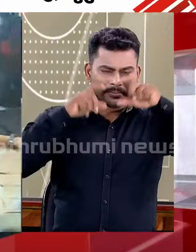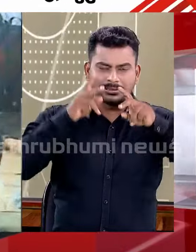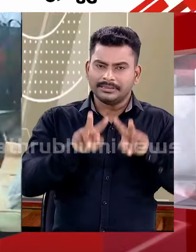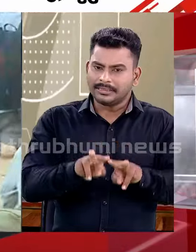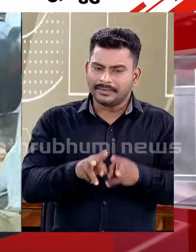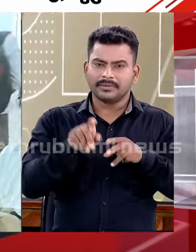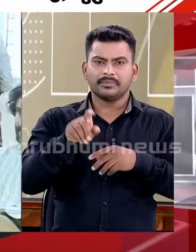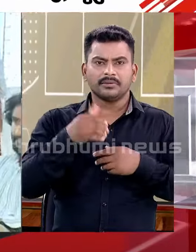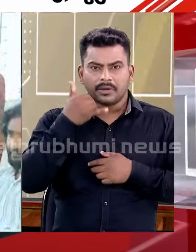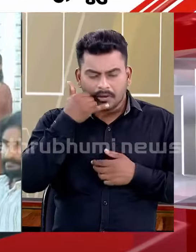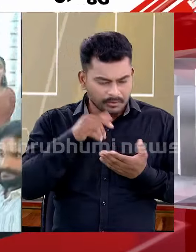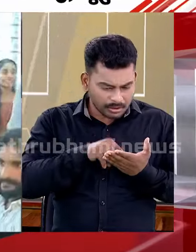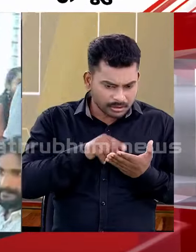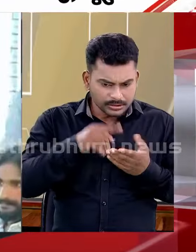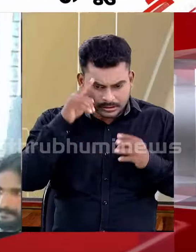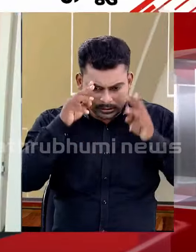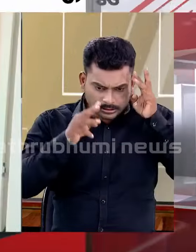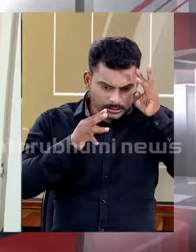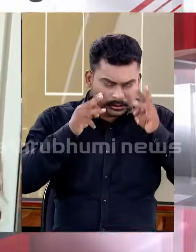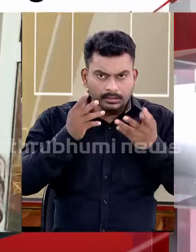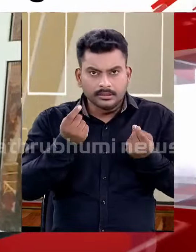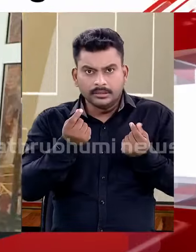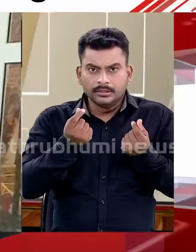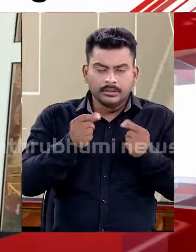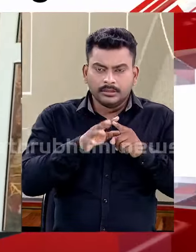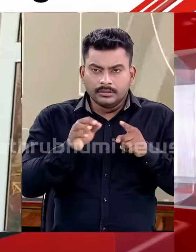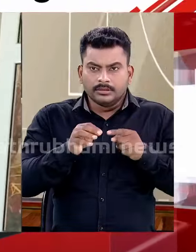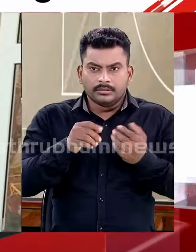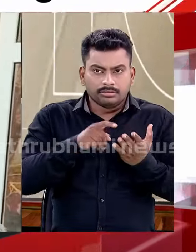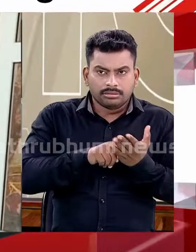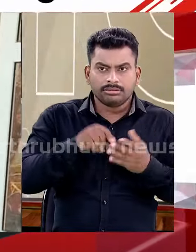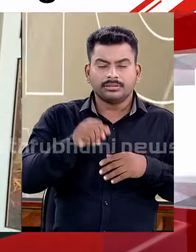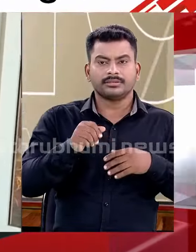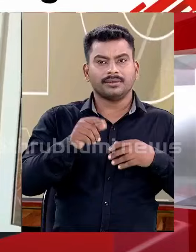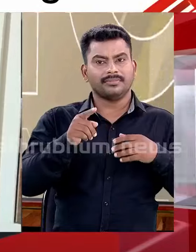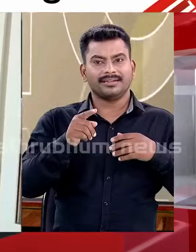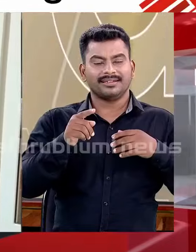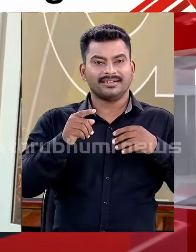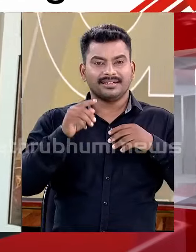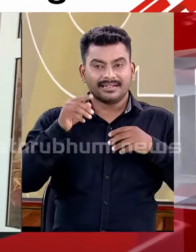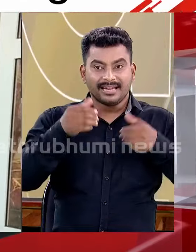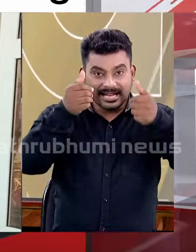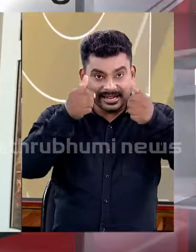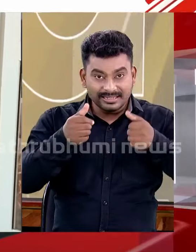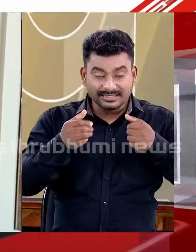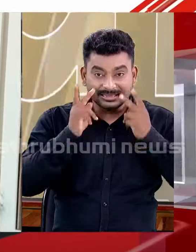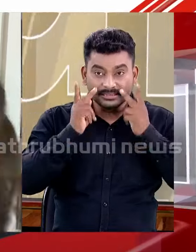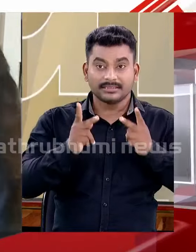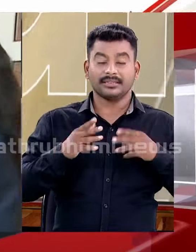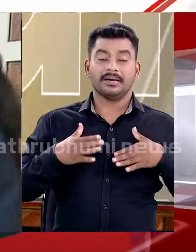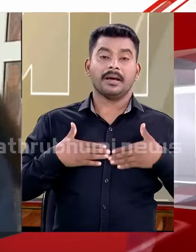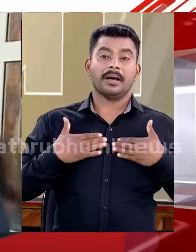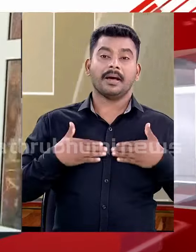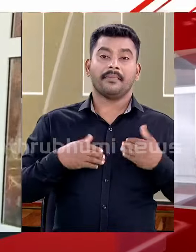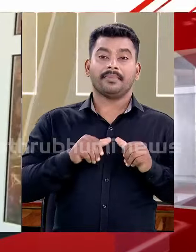നോക്കാൻ കഴിയാത്തവരുടെ മുഖത്ത് ആ ഒരു ഉത്കണ്ഠയുണ്ട്, ടെൻഷനുണ്ട്. അതിനപ്പുറത്തേക്ക് റിസൾട്ട് നോക്കിക്കഴിഞ്ഞ് ഞാൻ പ്രതീക്ഷ കിട്ടിയല്ലോ എന്നുള്ള ആത്മസംതൃപ്തിയുണ്ട്.